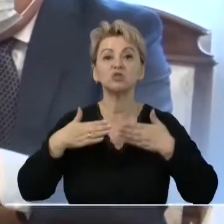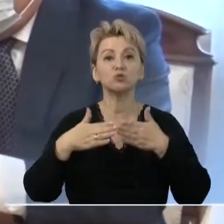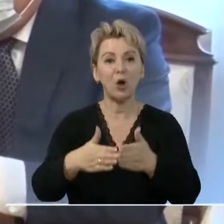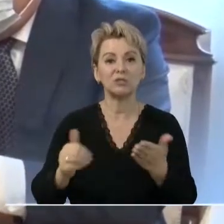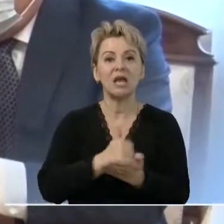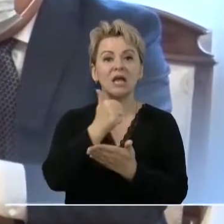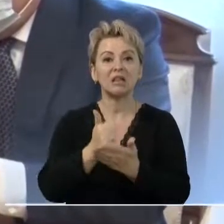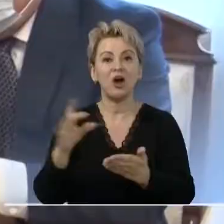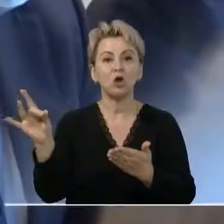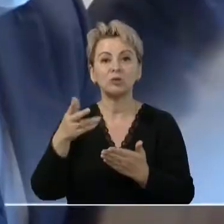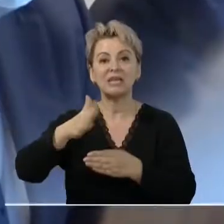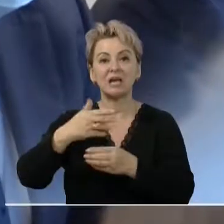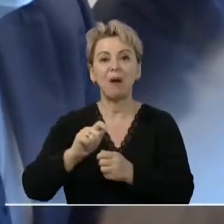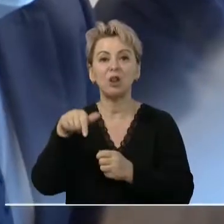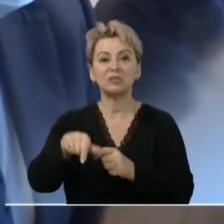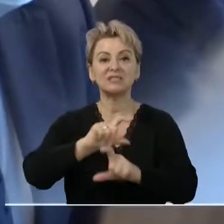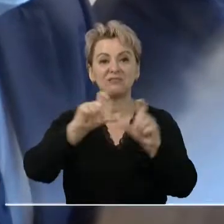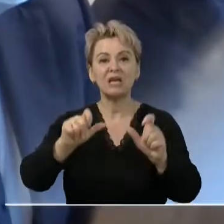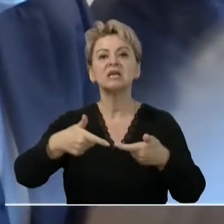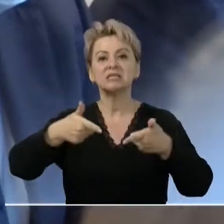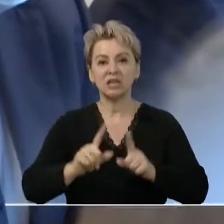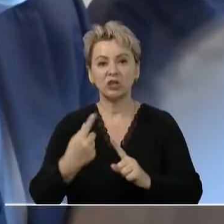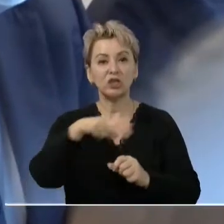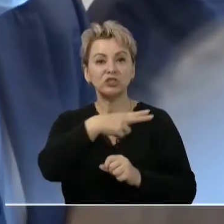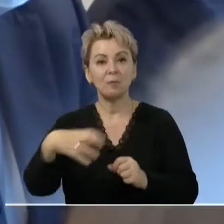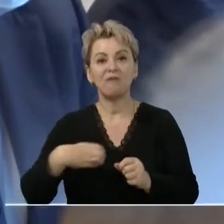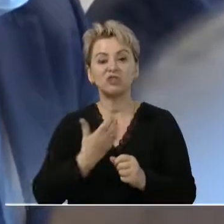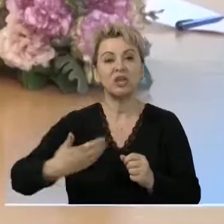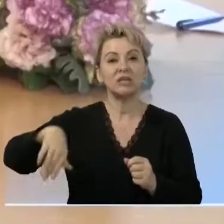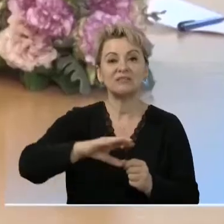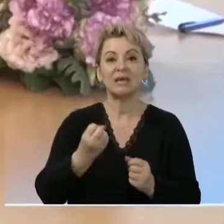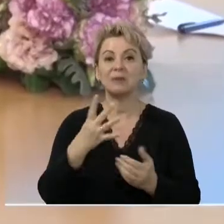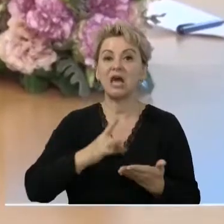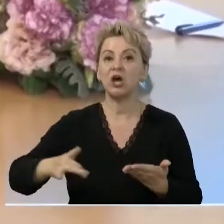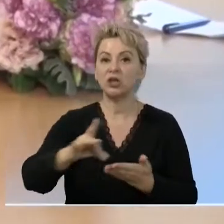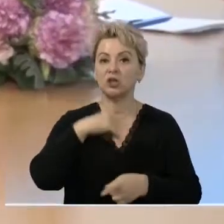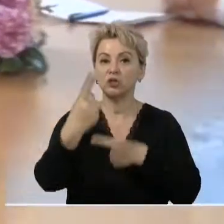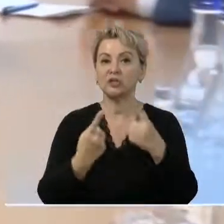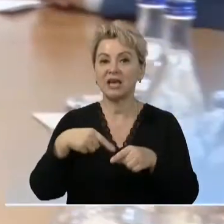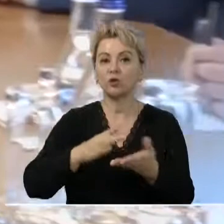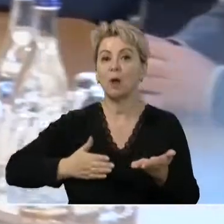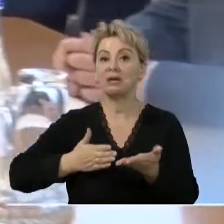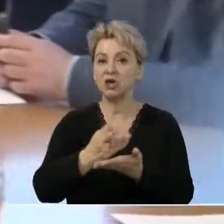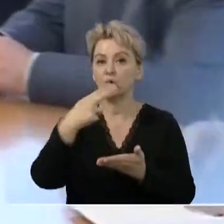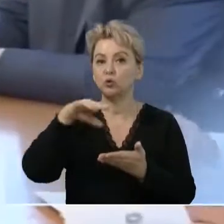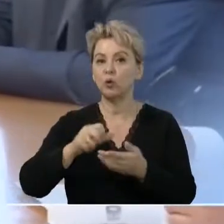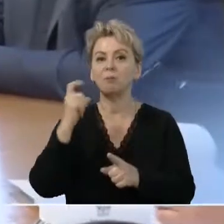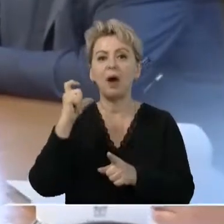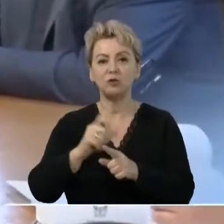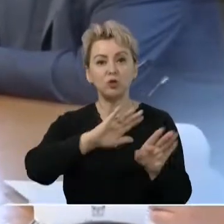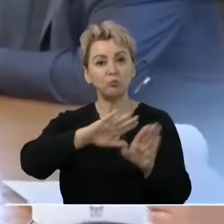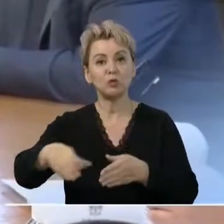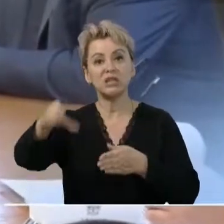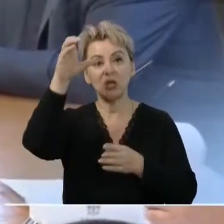судоходство. Глава Росрыболовства согласился, эта тема актуальна для всех 15 регионов, через которые протекает Дон, и пообещал,